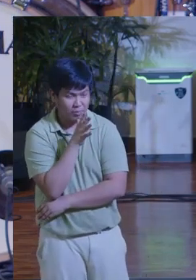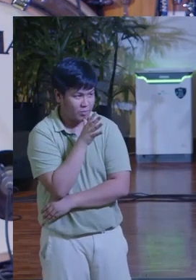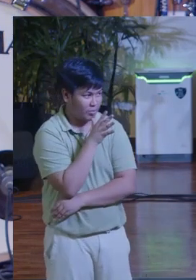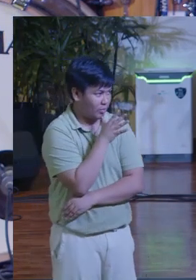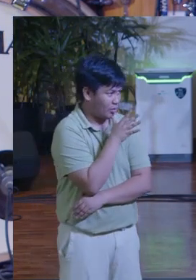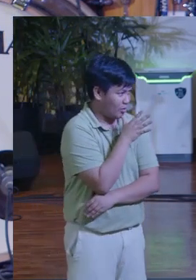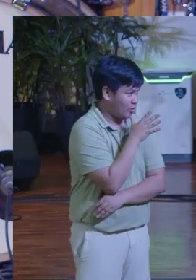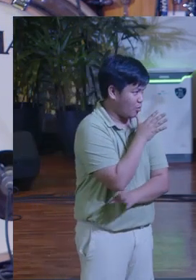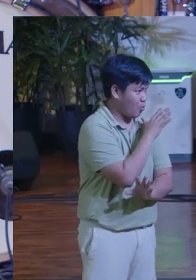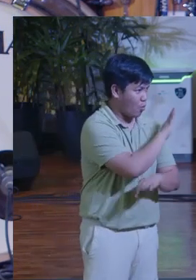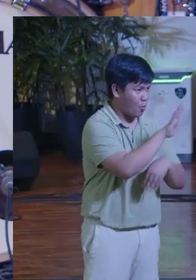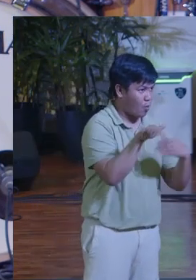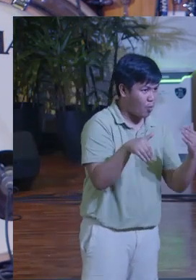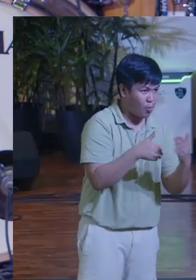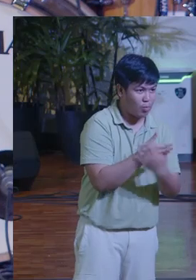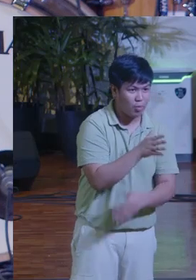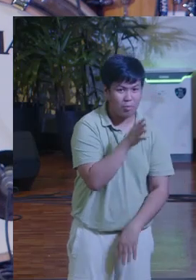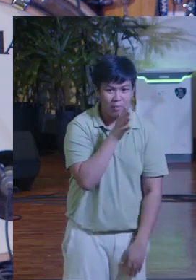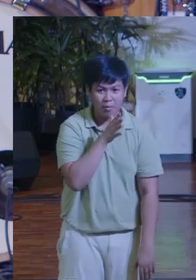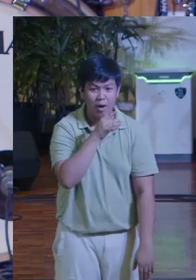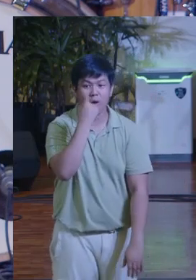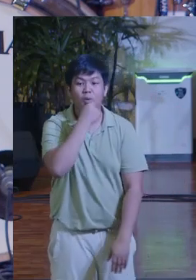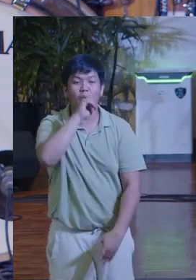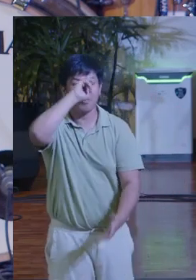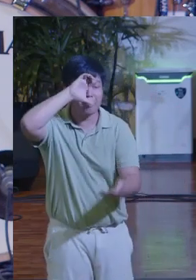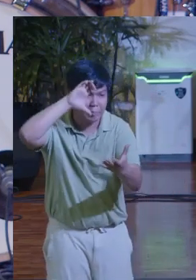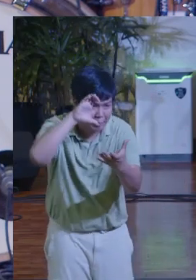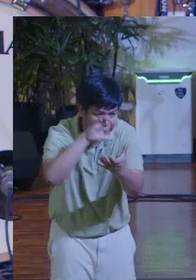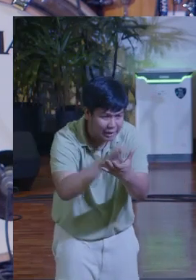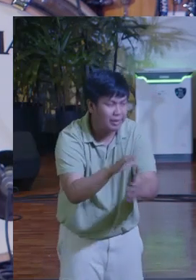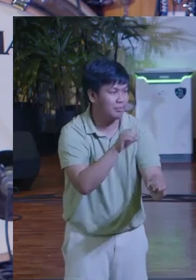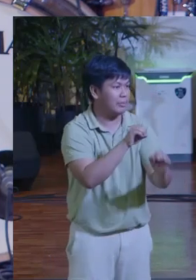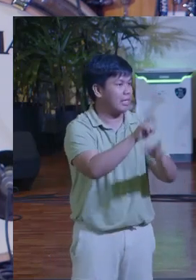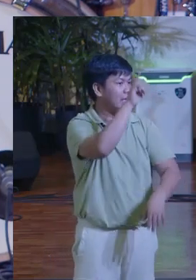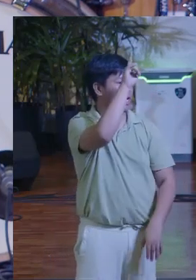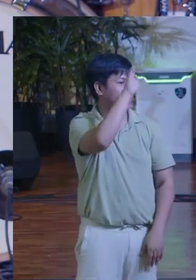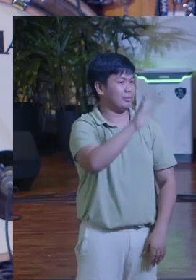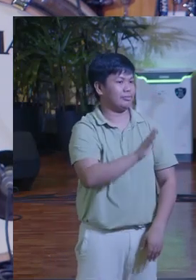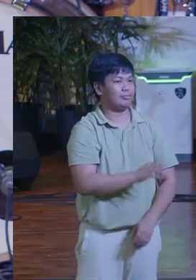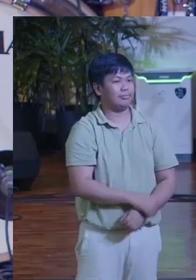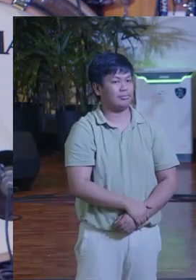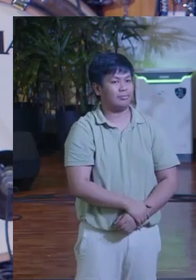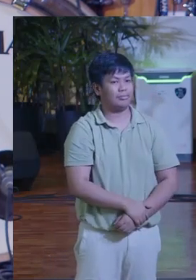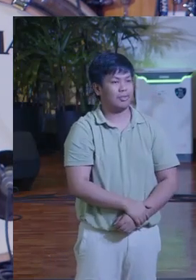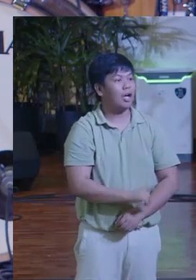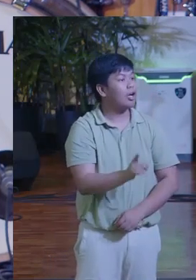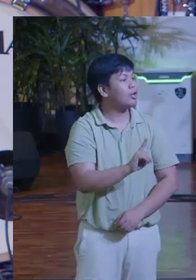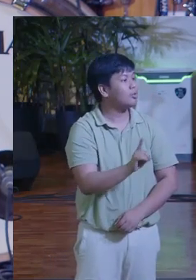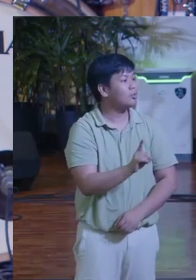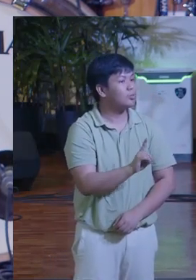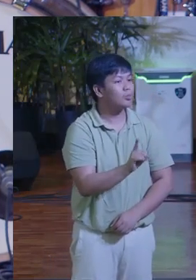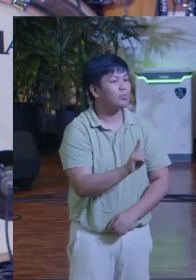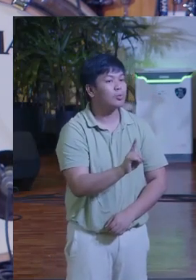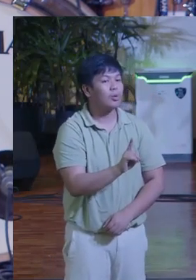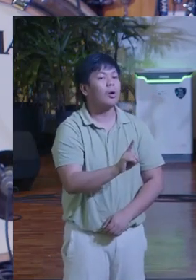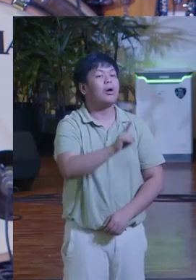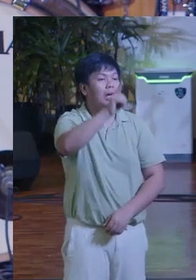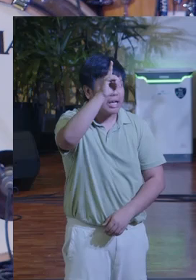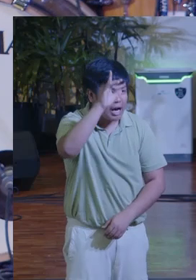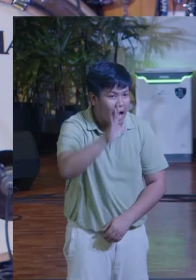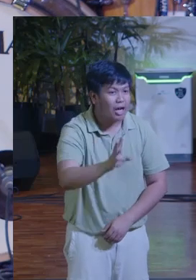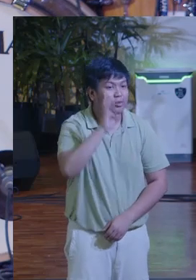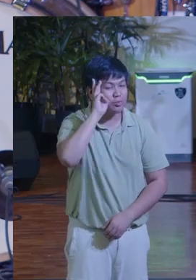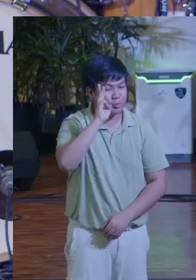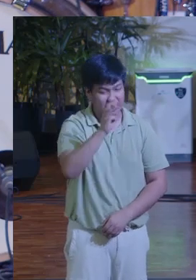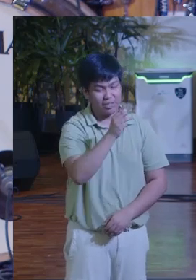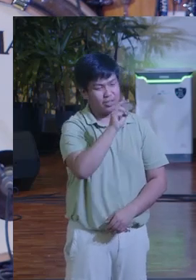lahat po tayo na nananalig sa ating Panginoong Hesus ay maaaring gamitin kasangkapan ng